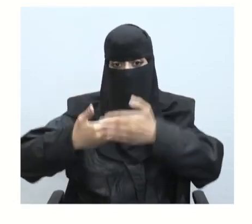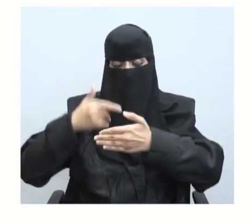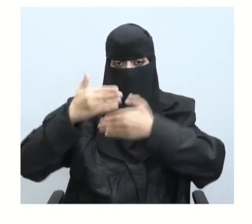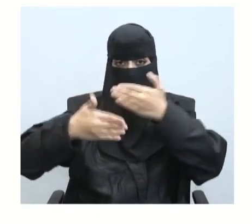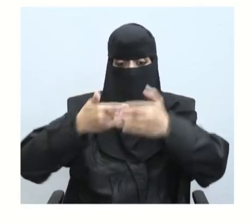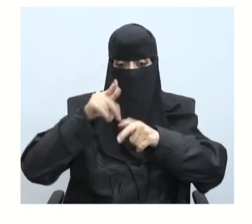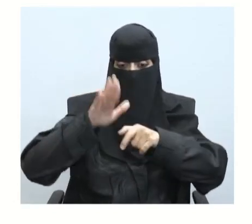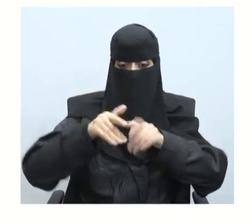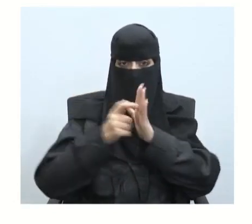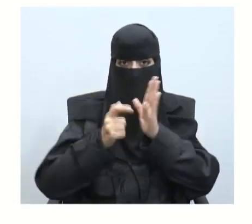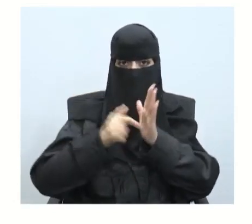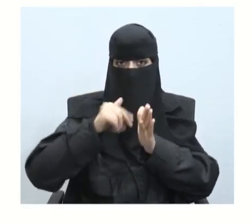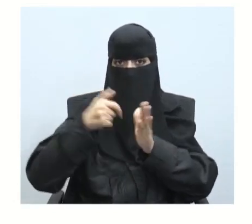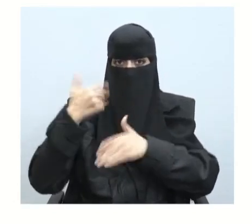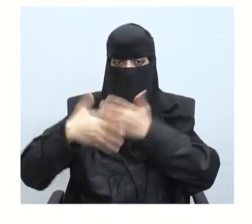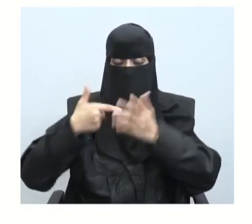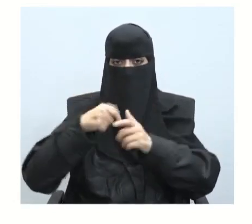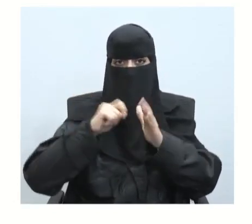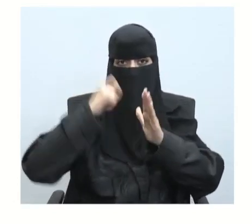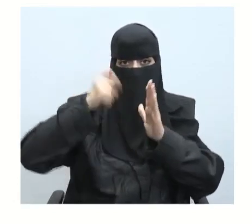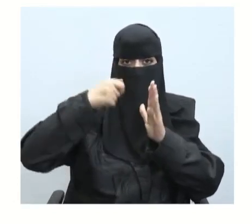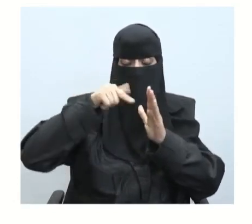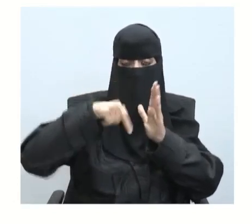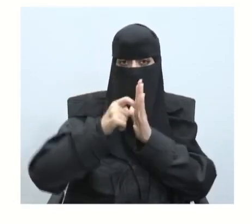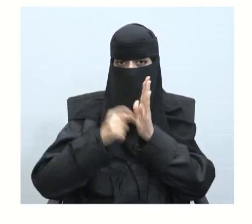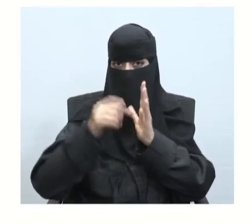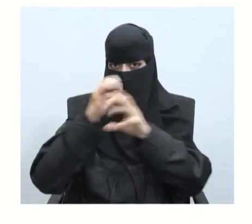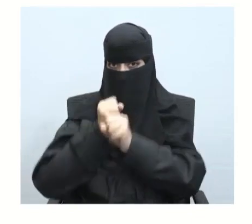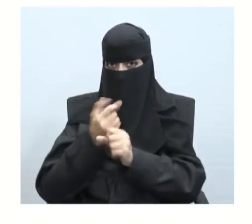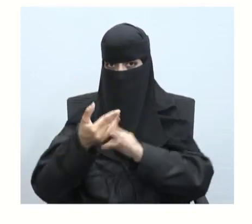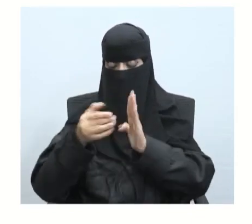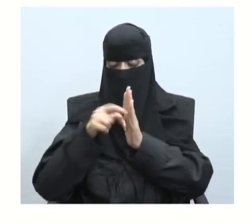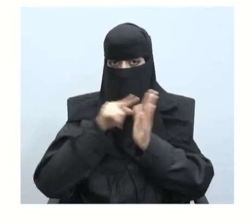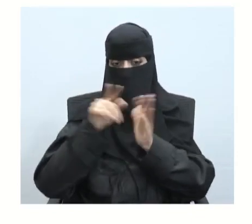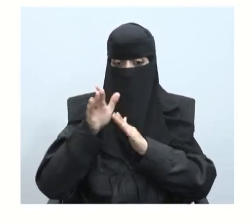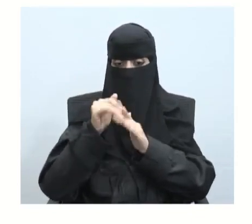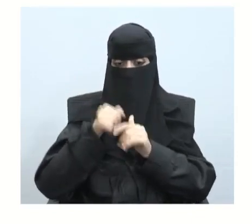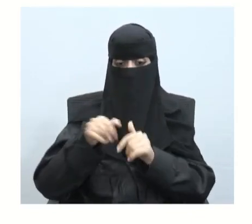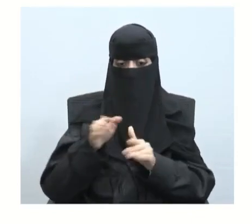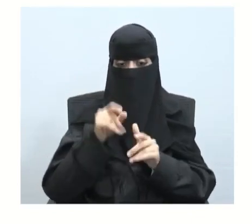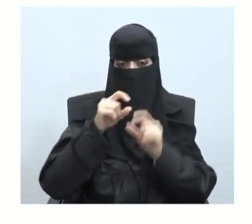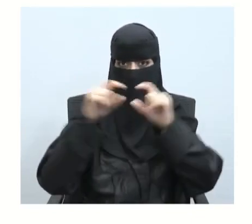عرفنا قانون الطاقه الميكانيكيه لنظام اللي هو قانون حفظ الطاقه حيث